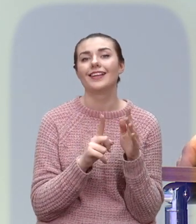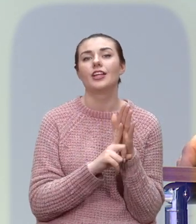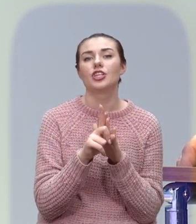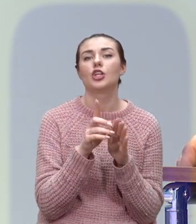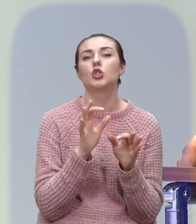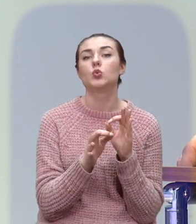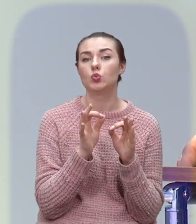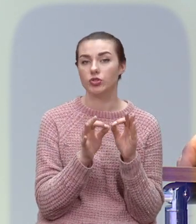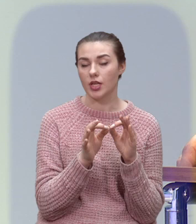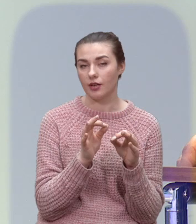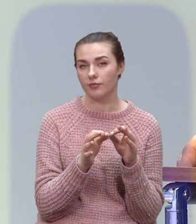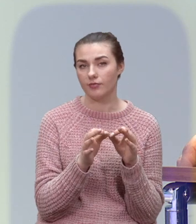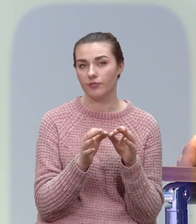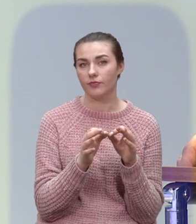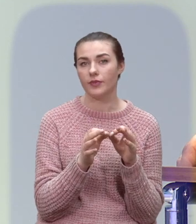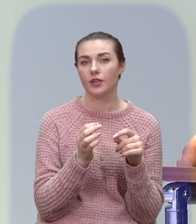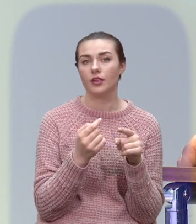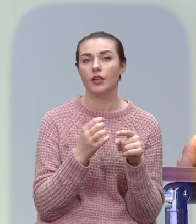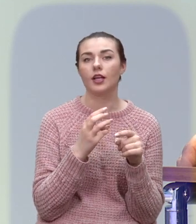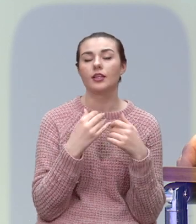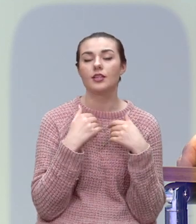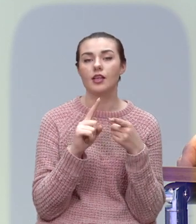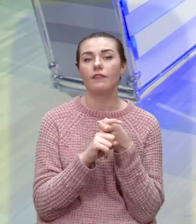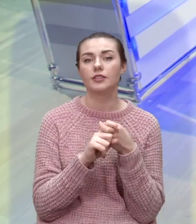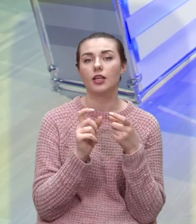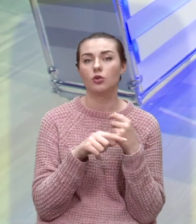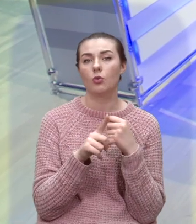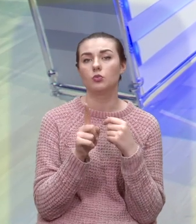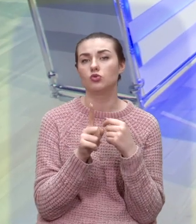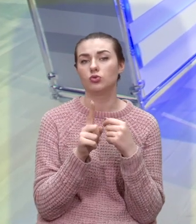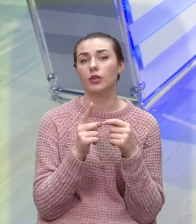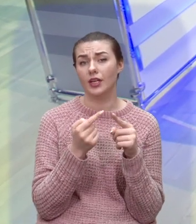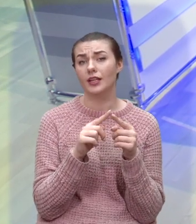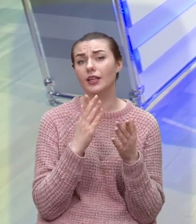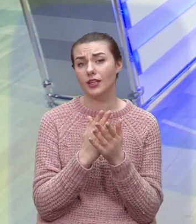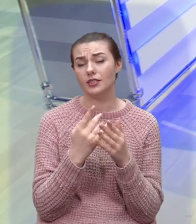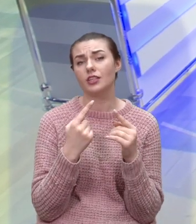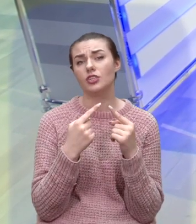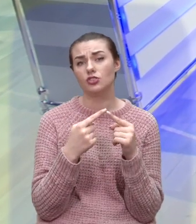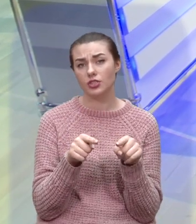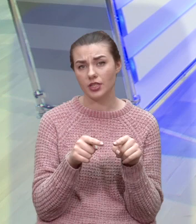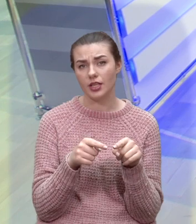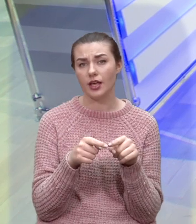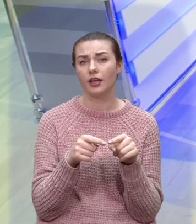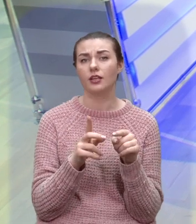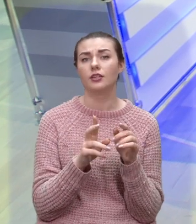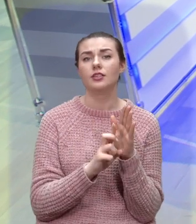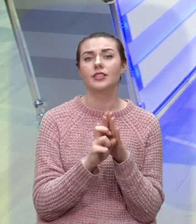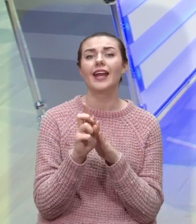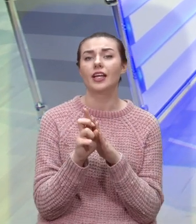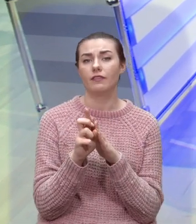это начала суда и от нас зависит о том чтобы я думаю это и есть отличительная черта